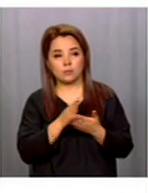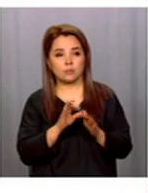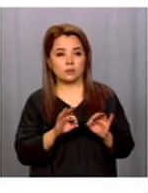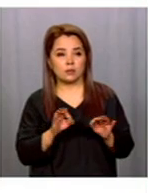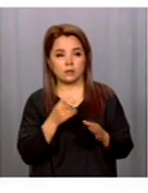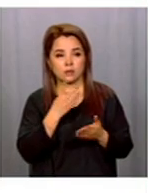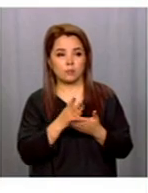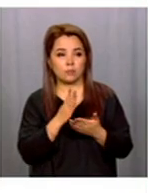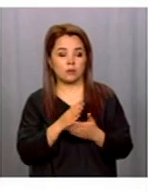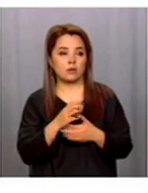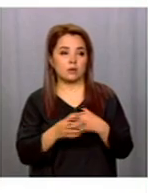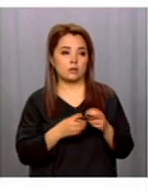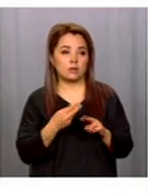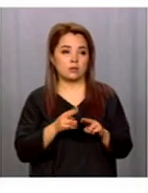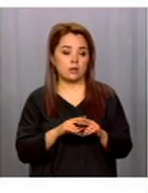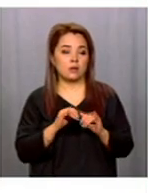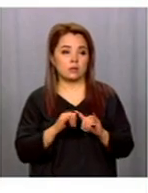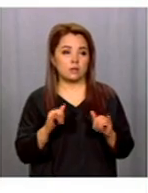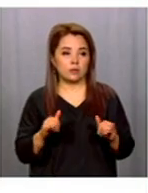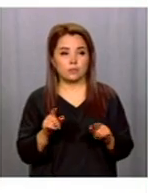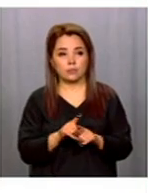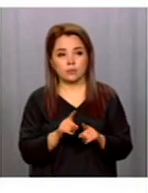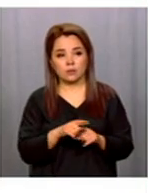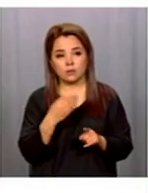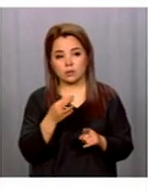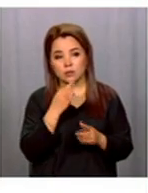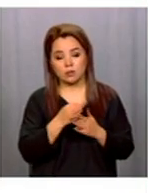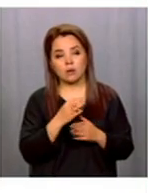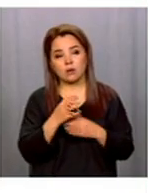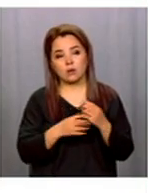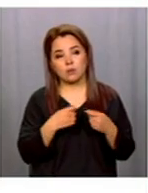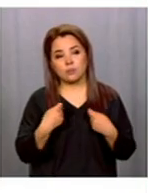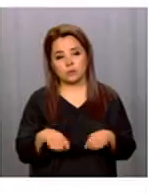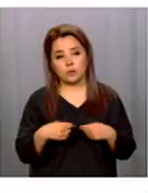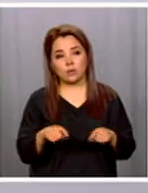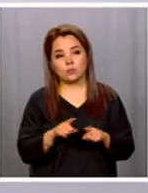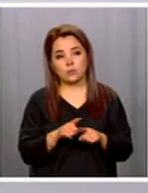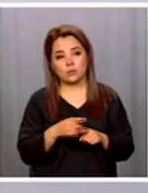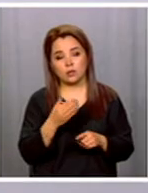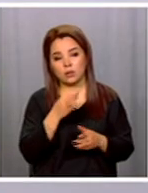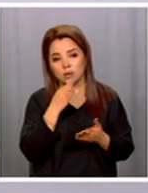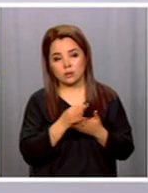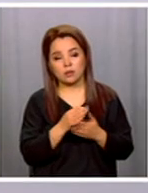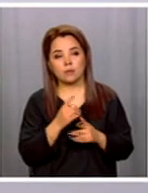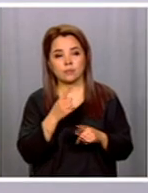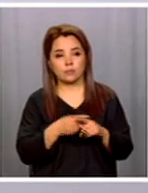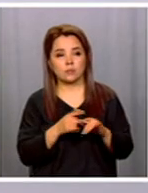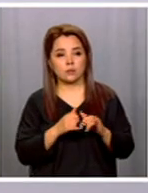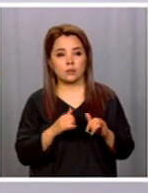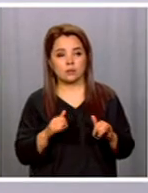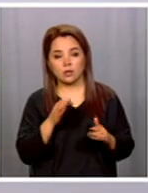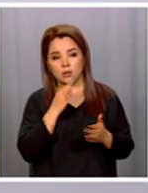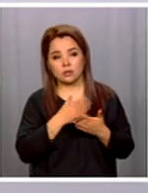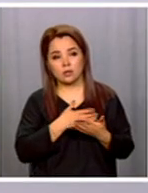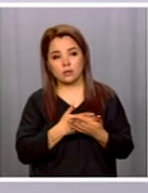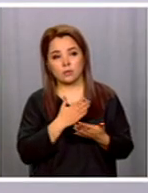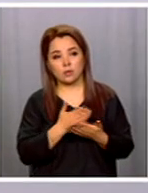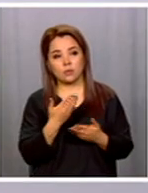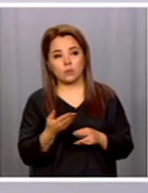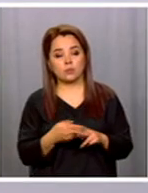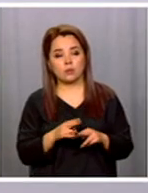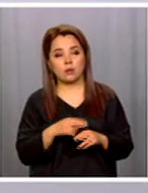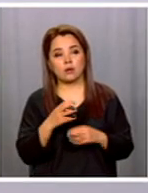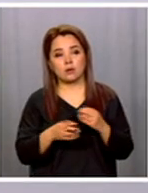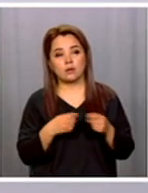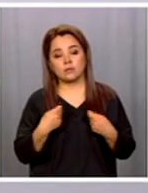Жалпы әлемдік экономиканың дамуына, ол әлемдік сауданың дамуына оң ықпалын тегізеді. Енді бұл жерде әлемдік қаржы